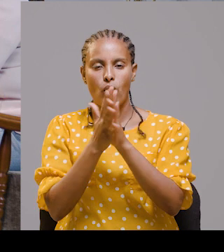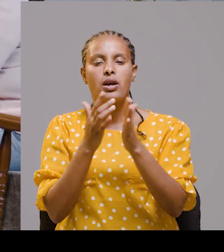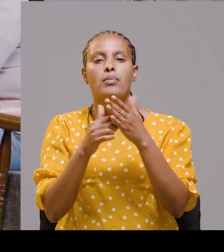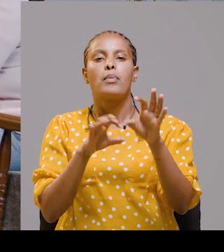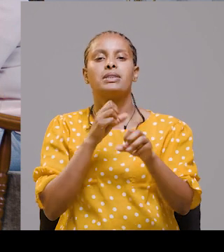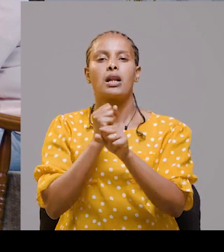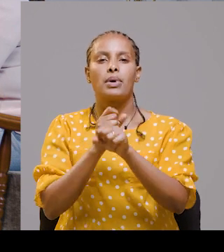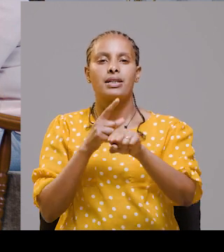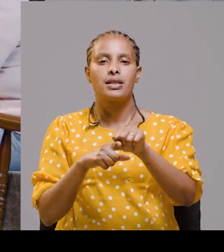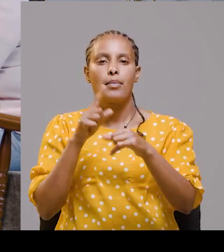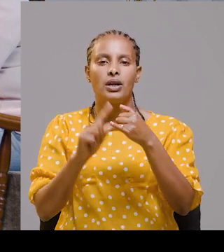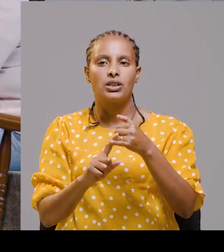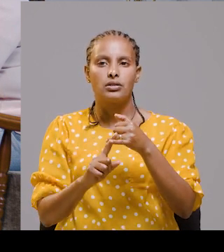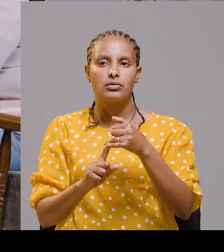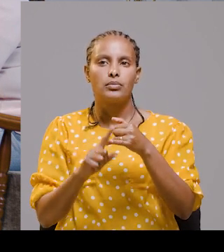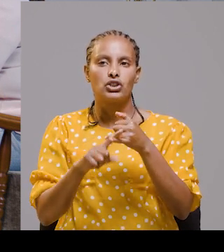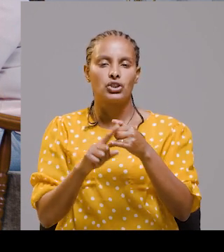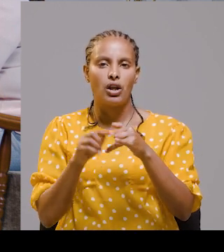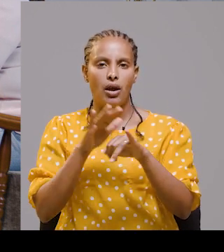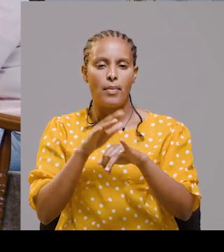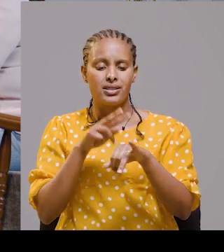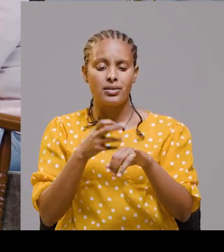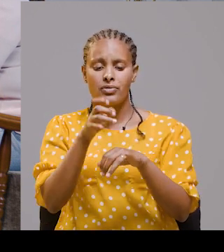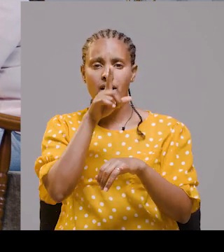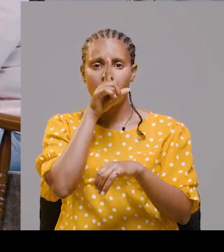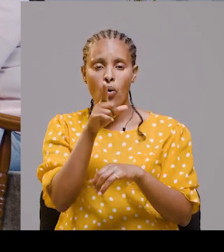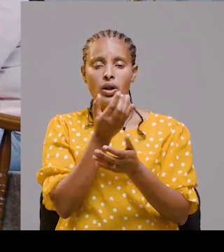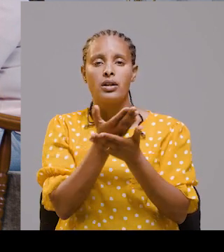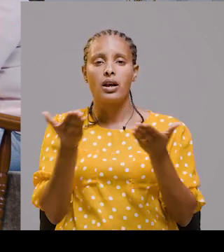ስናደርግ ደግሞ የመጨረሻ ፖይንት ማንሳት የምፈልገው